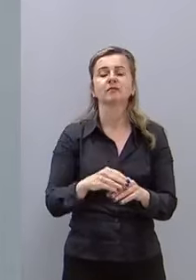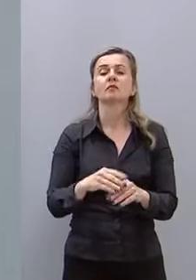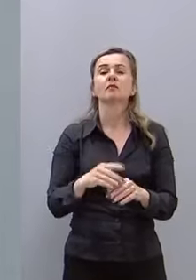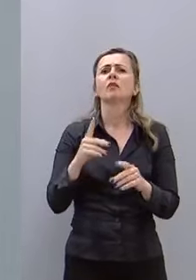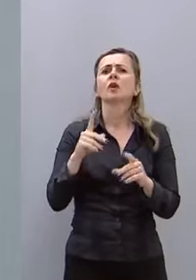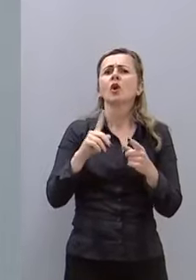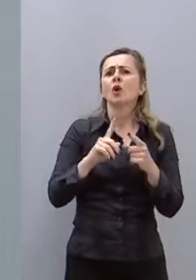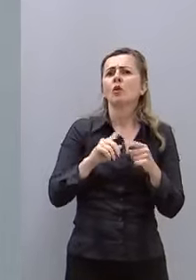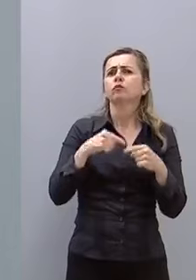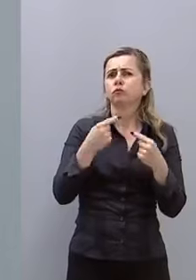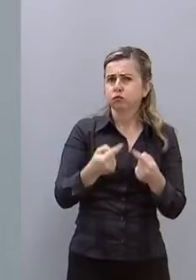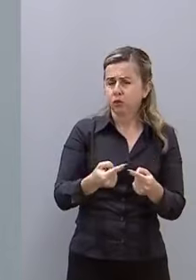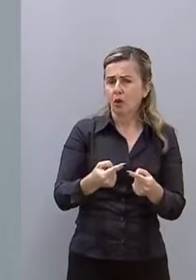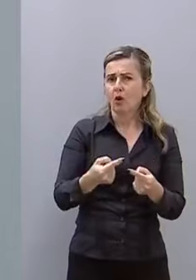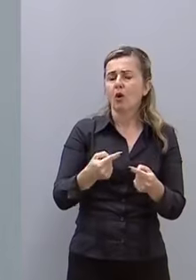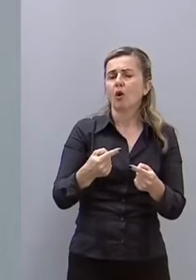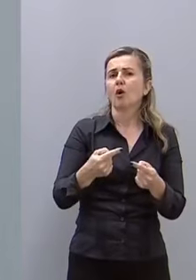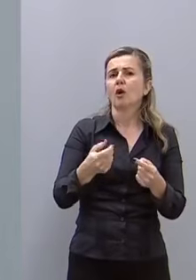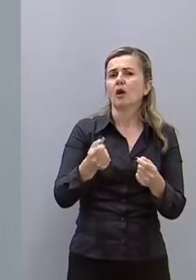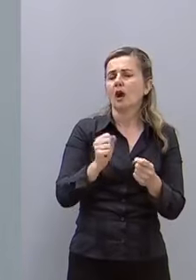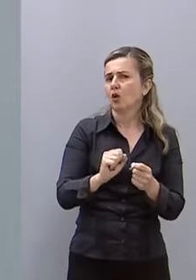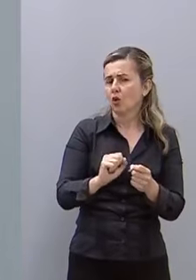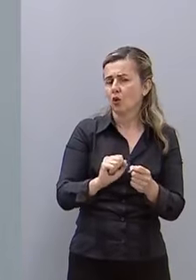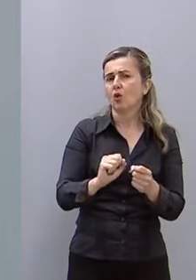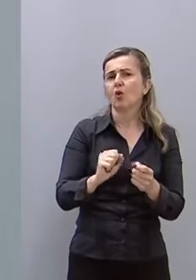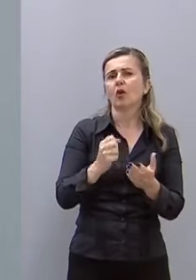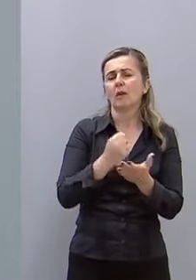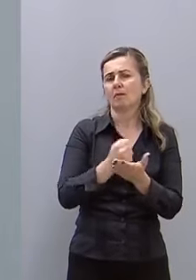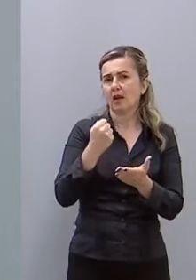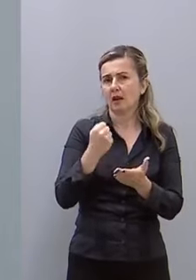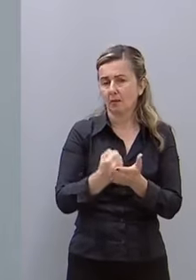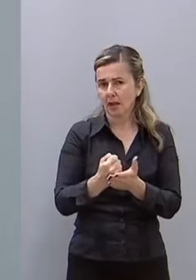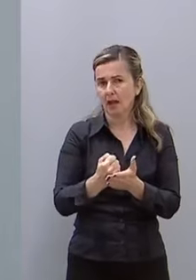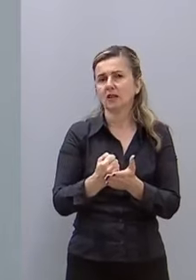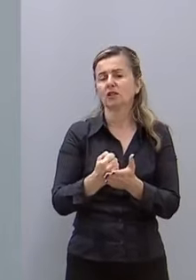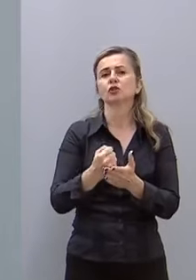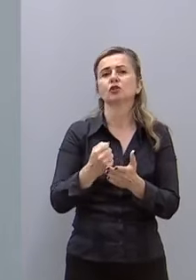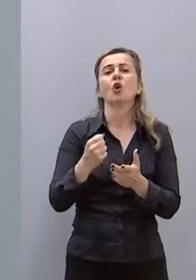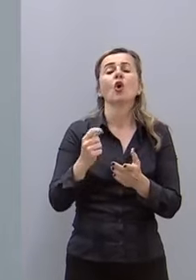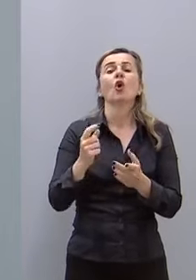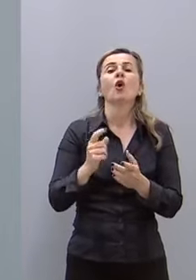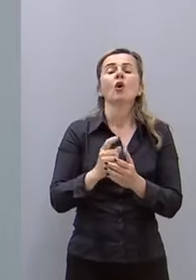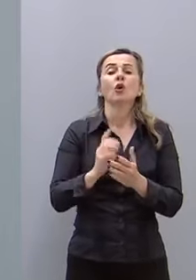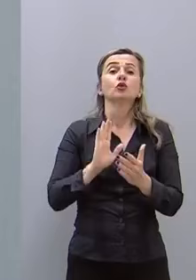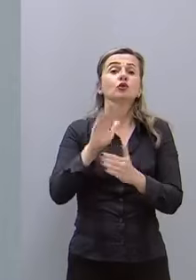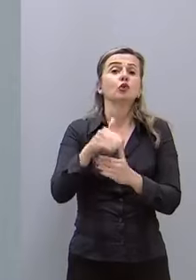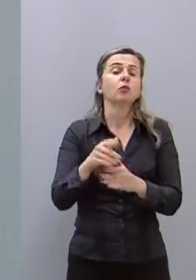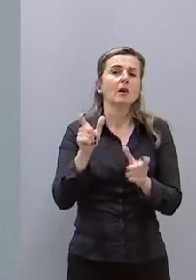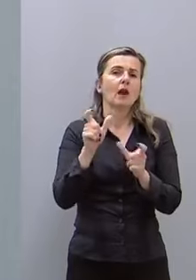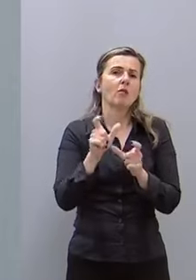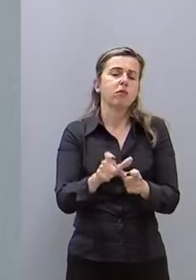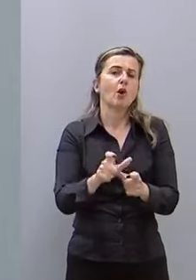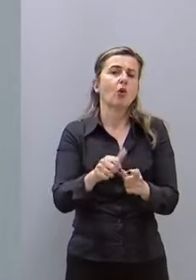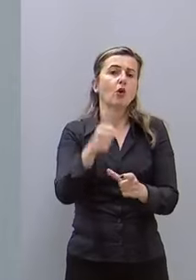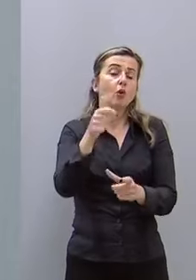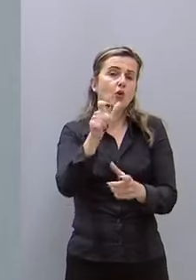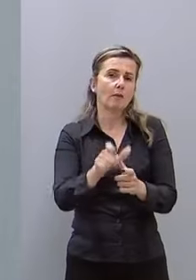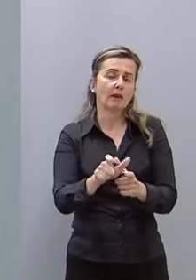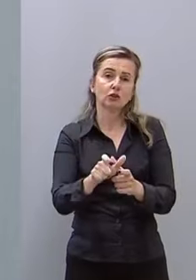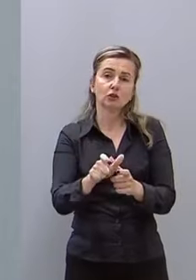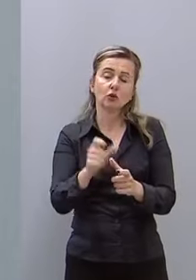regionale senza più la limitazione di un solo componente per nucleo familiare quelli finalizzati alla coltivazione